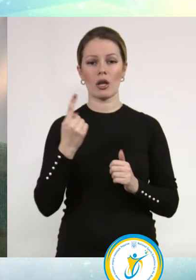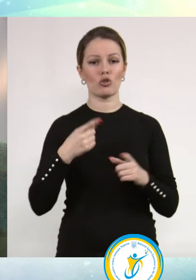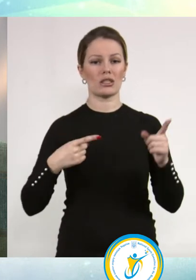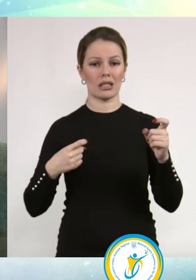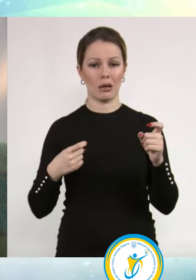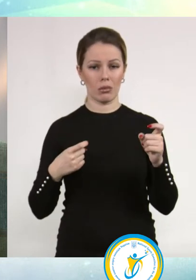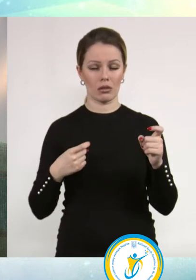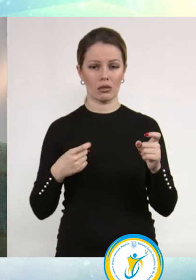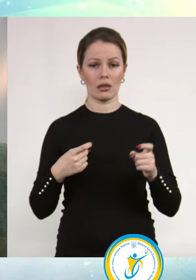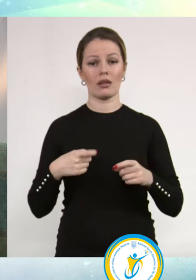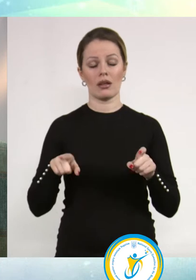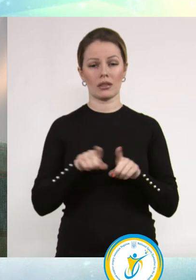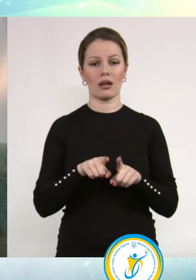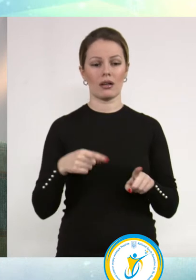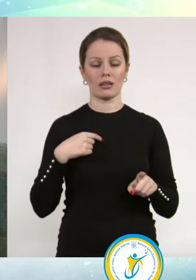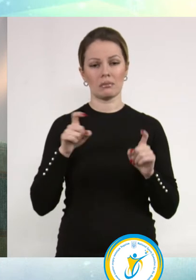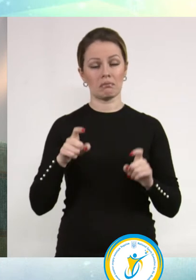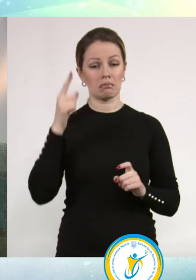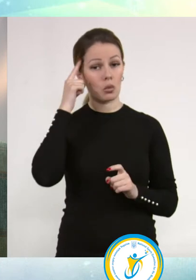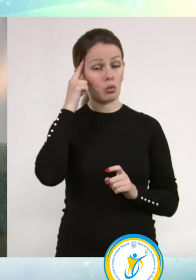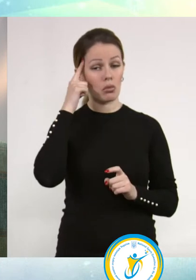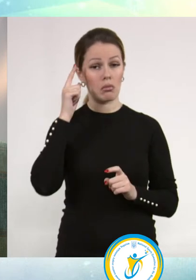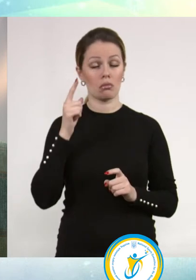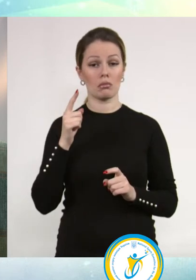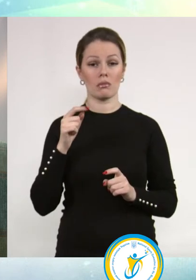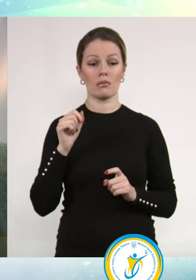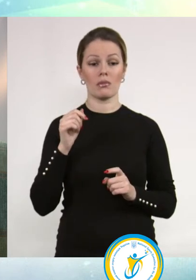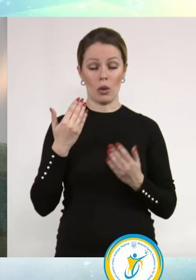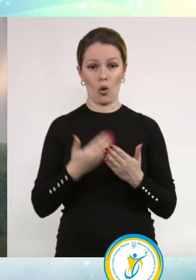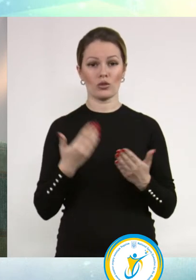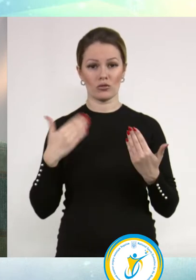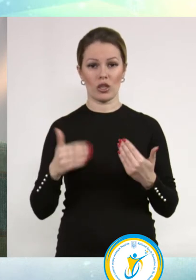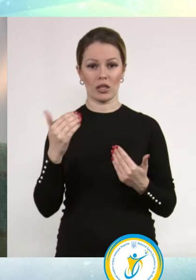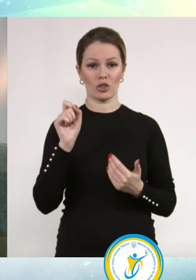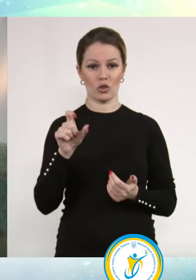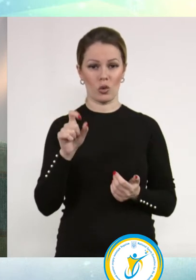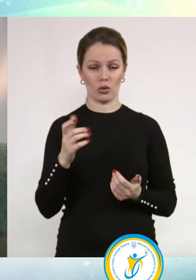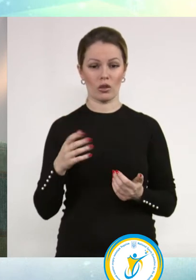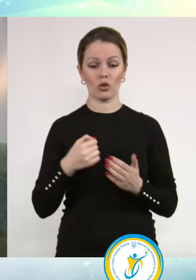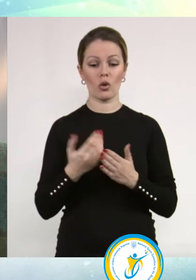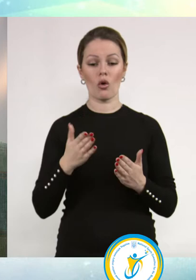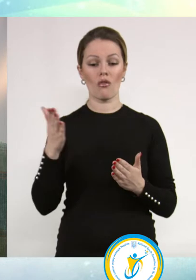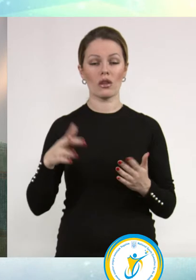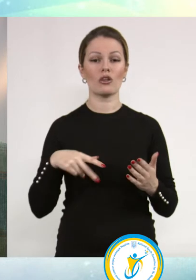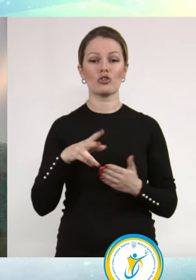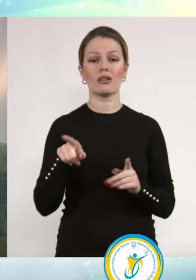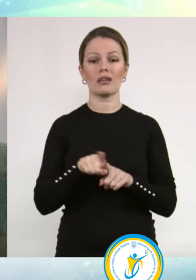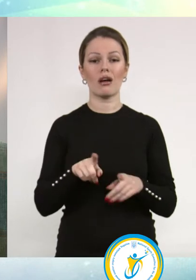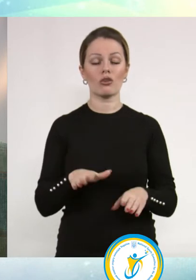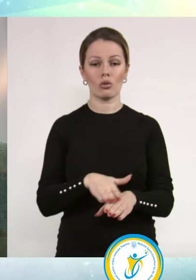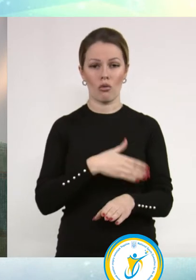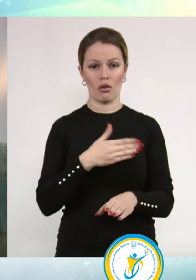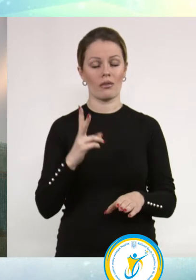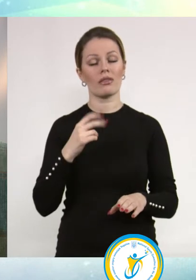стрільби. І я так сижу і думаю, боже, ну не ось вже її золото, те, до якого вона йшла так